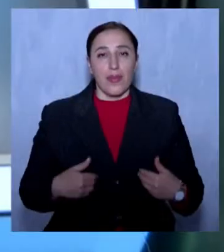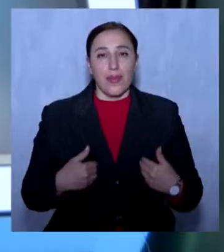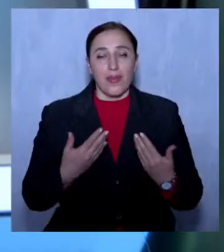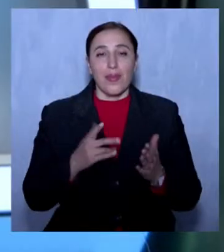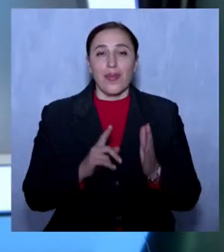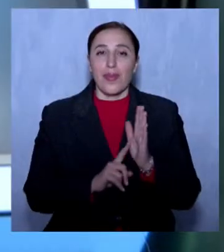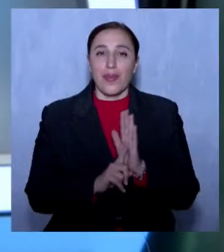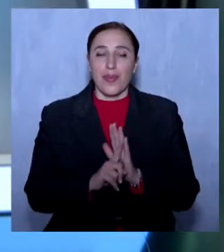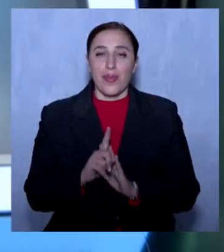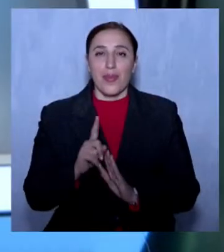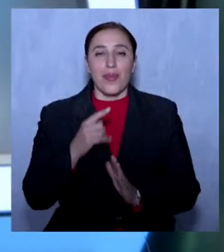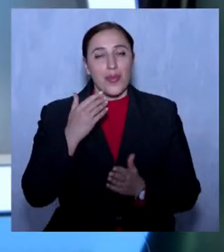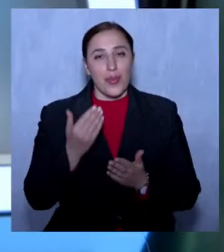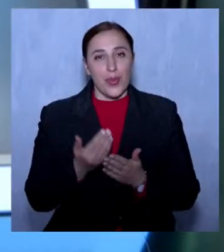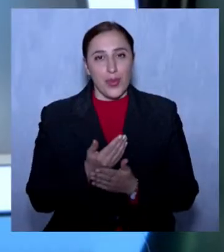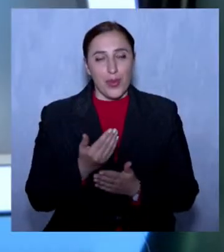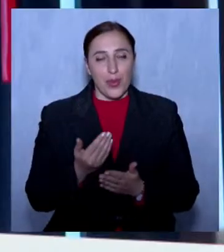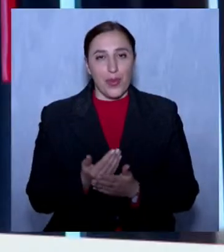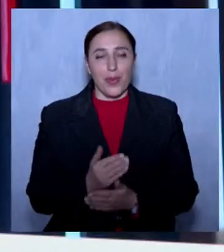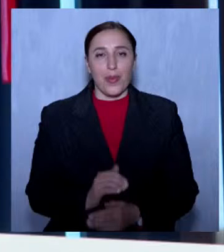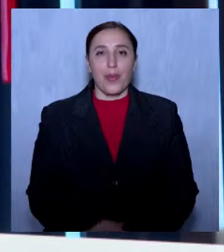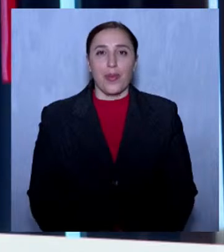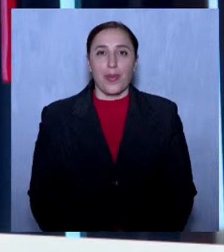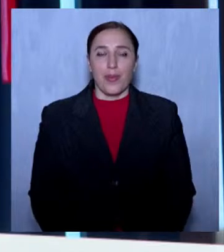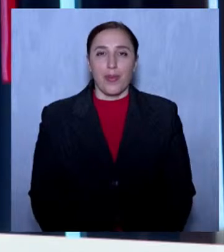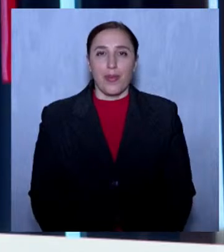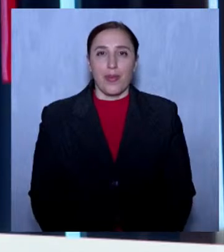Բարի օր ուղիղ եթերում ազատության լուրերի թողարկումն է։